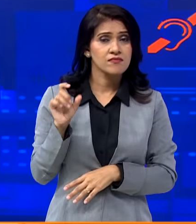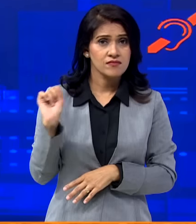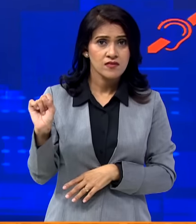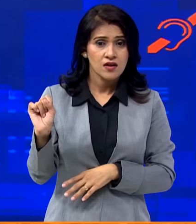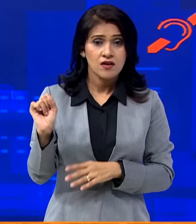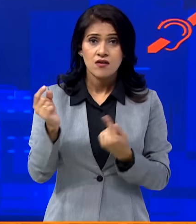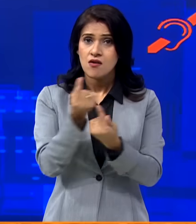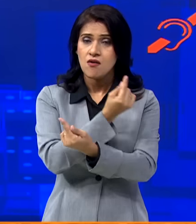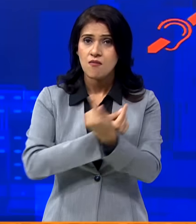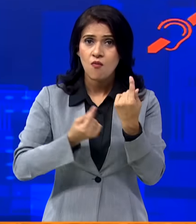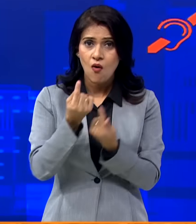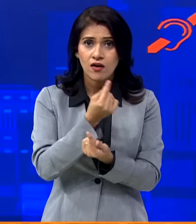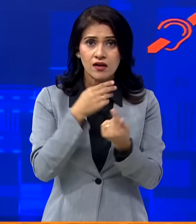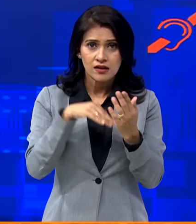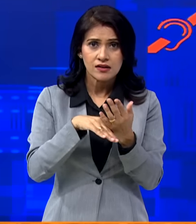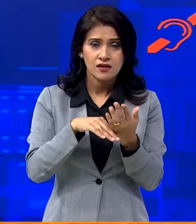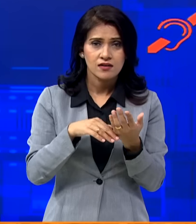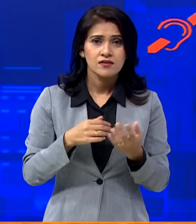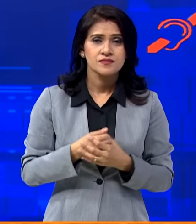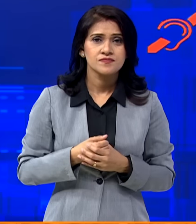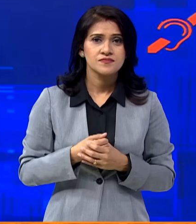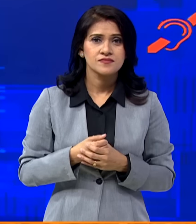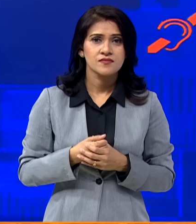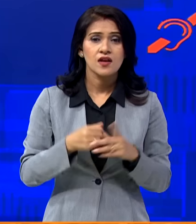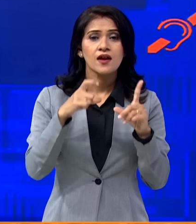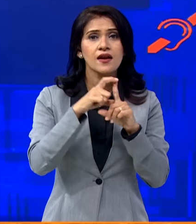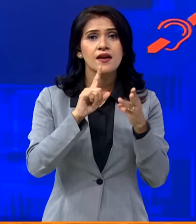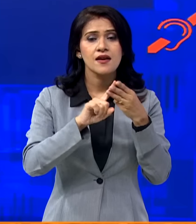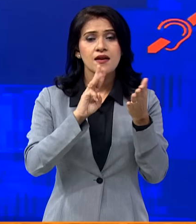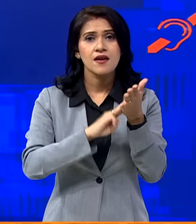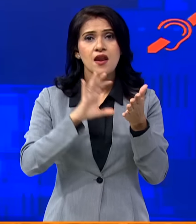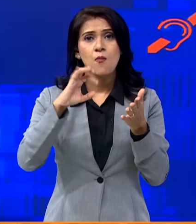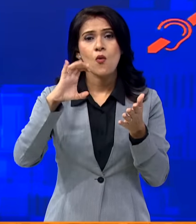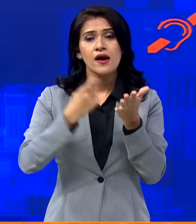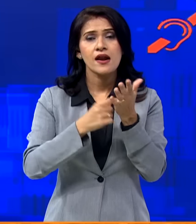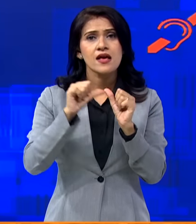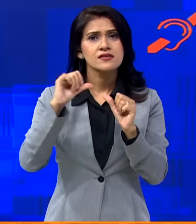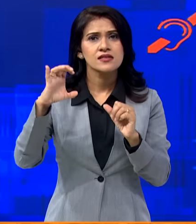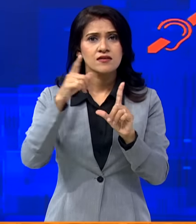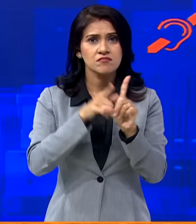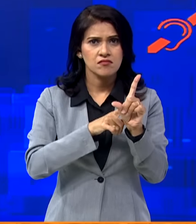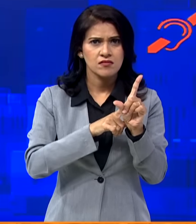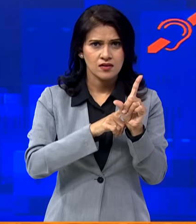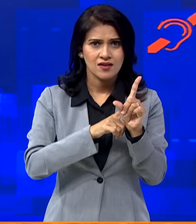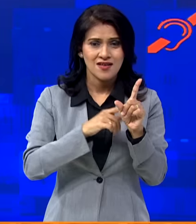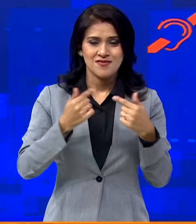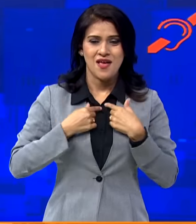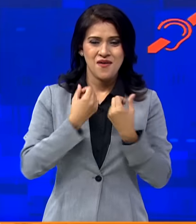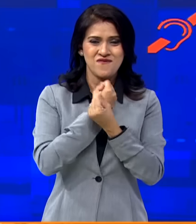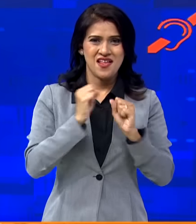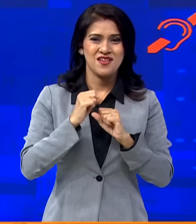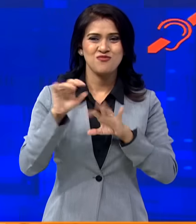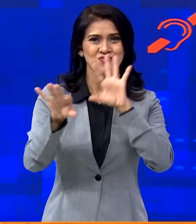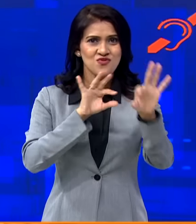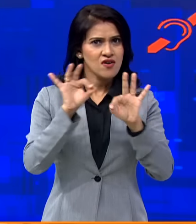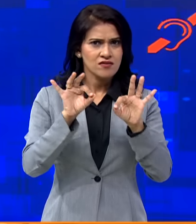राजनीति में लोकतंत्र के अंदर देश की आजादी के बाद तमाम तरह के प्रधान प्रन मंत्री हुए और बहुत प्रधानमंत्री